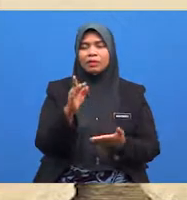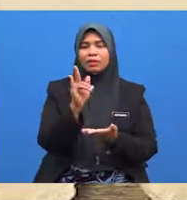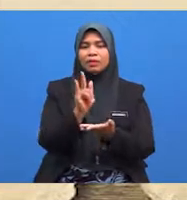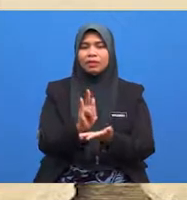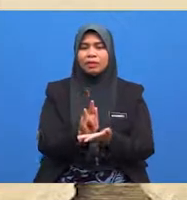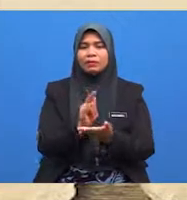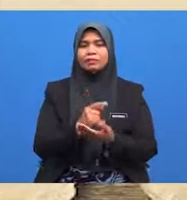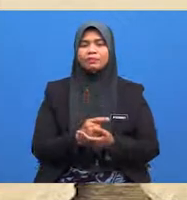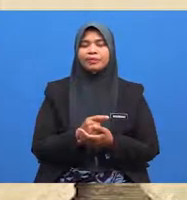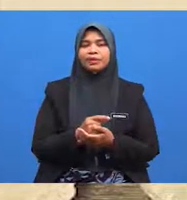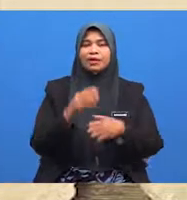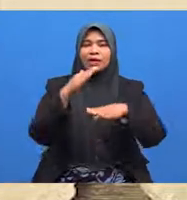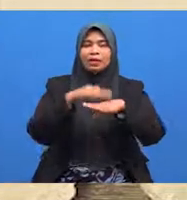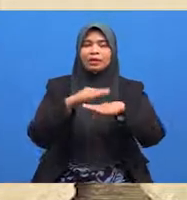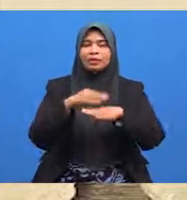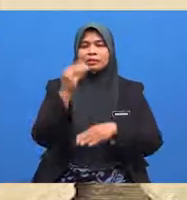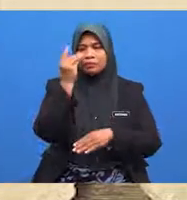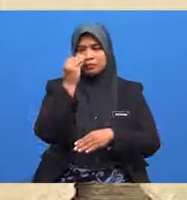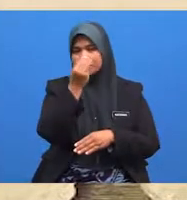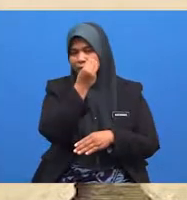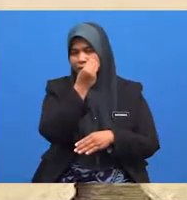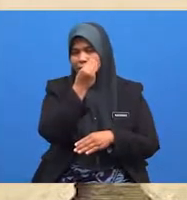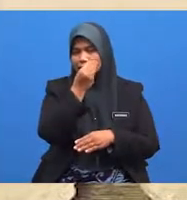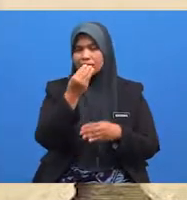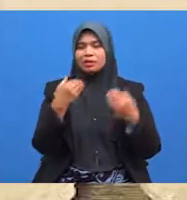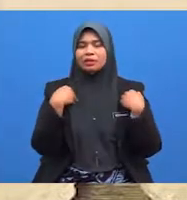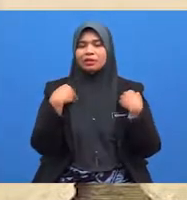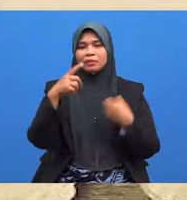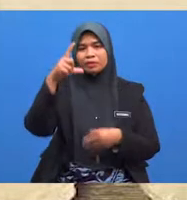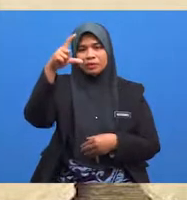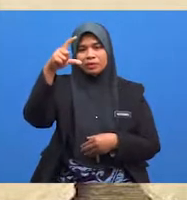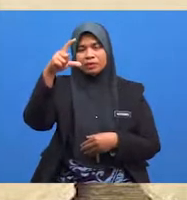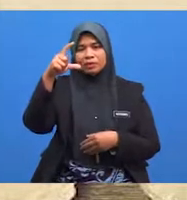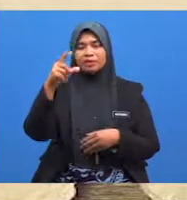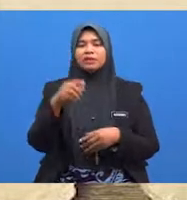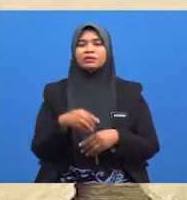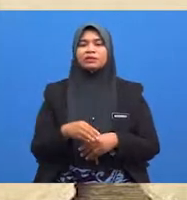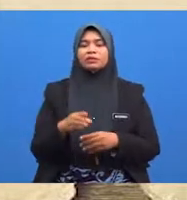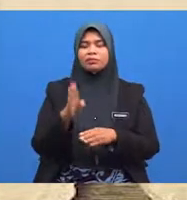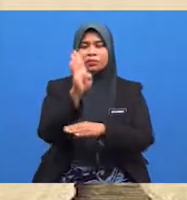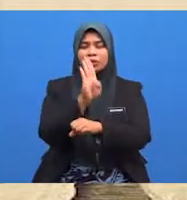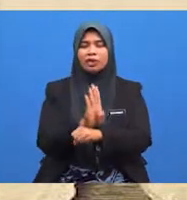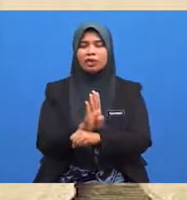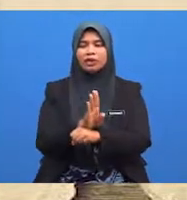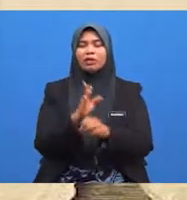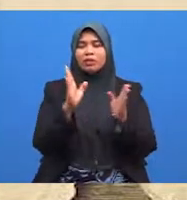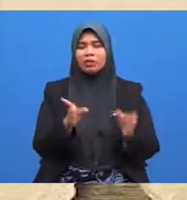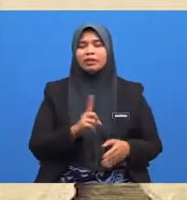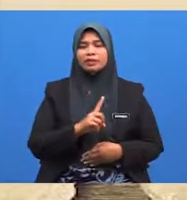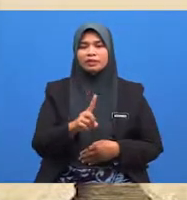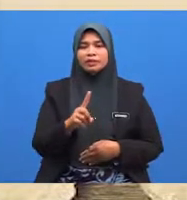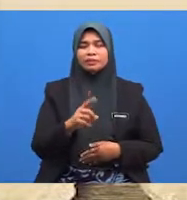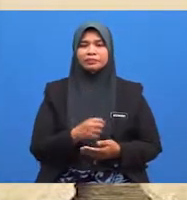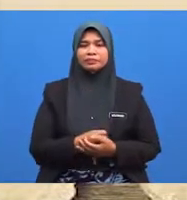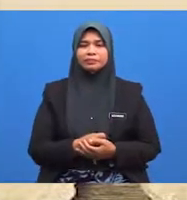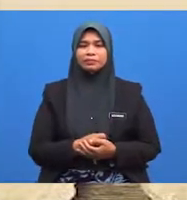yang sinonim dengan kebudayaan Hindu. Manakala bahagian atas bunga teratai tersebut